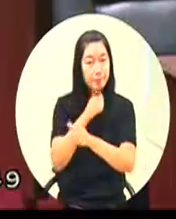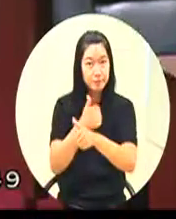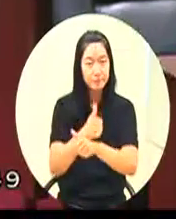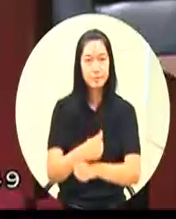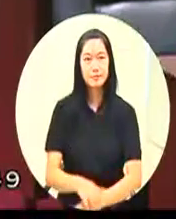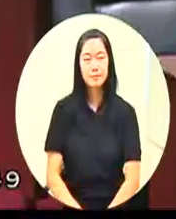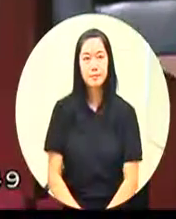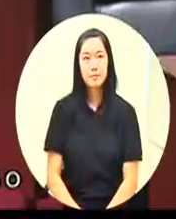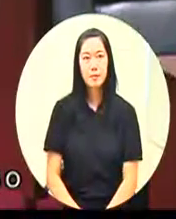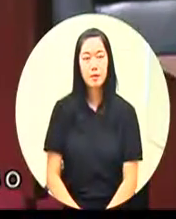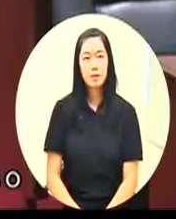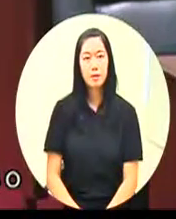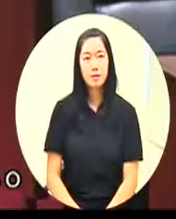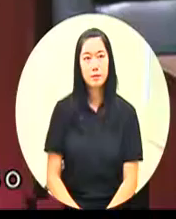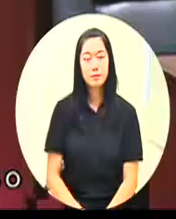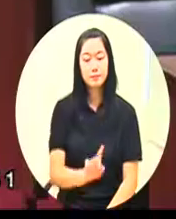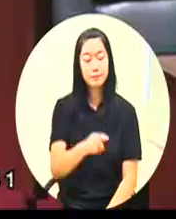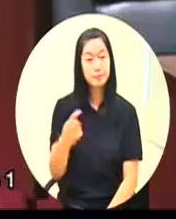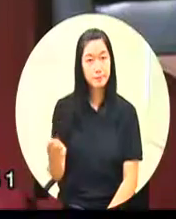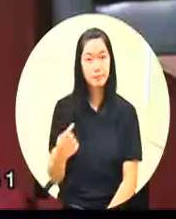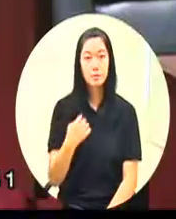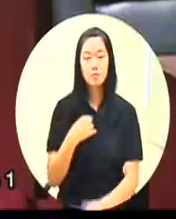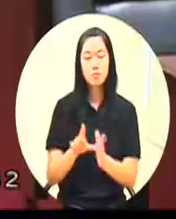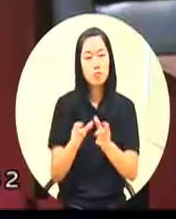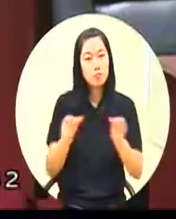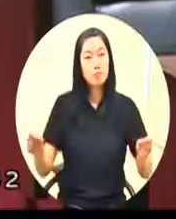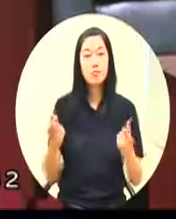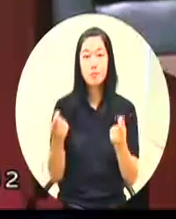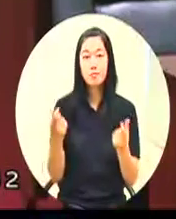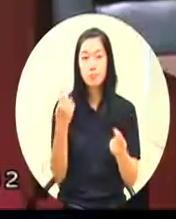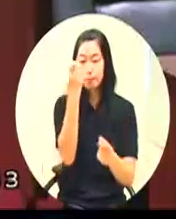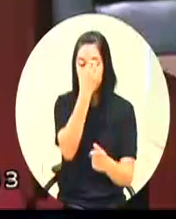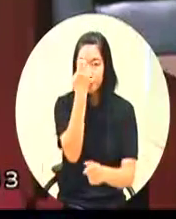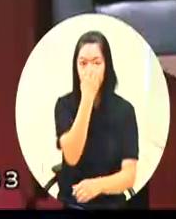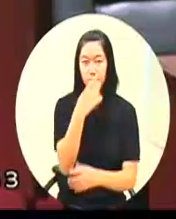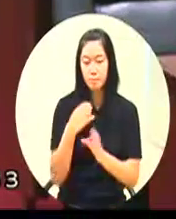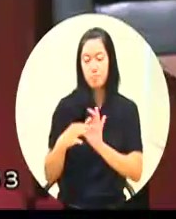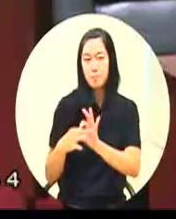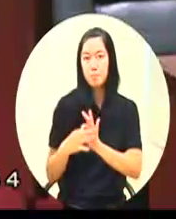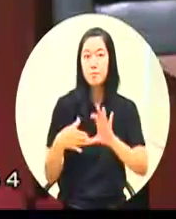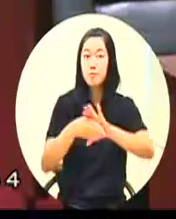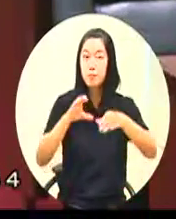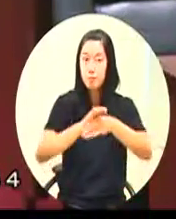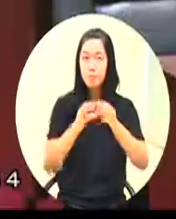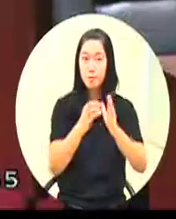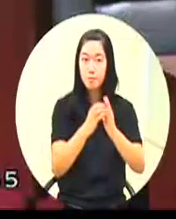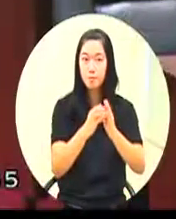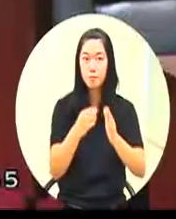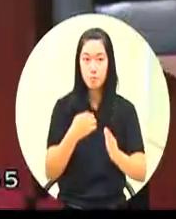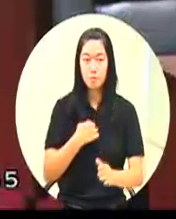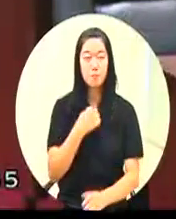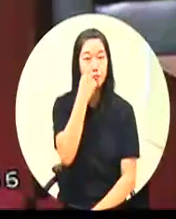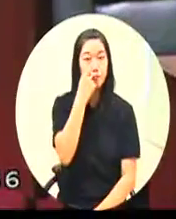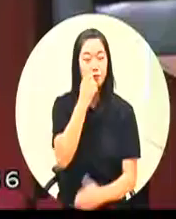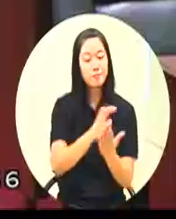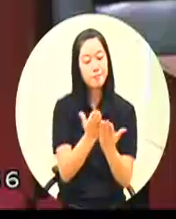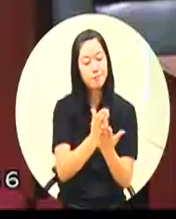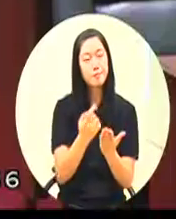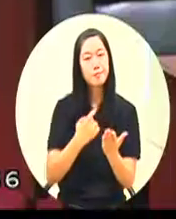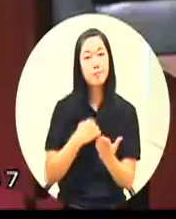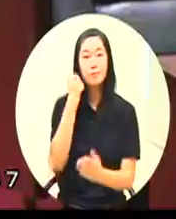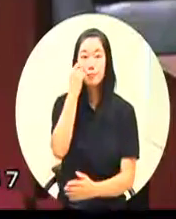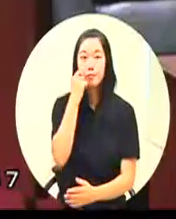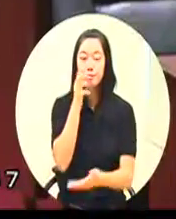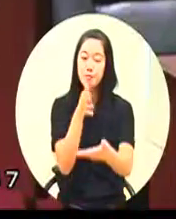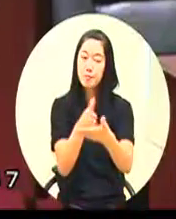就麻烦你。那接着我也长期关心那个文化局，因为我本身我喜欢看书，我喜欢参加很多的演